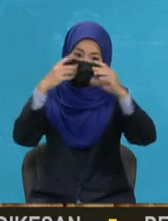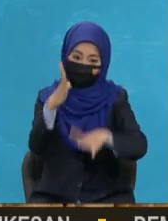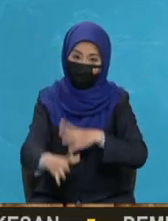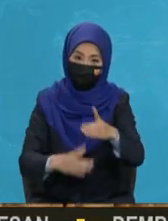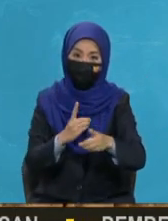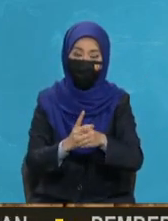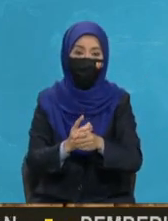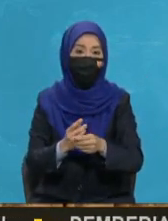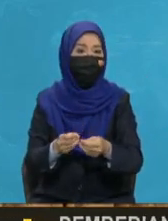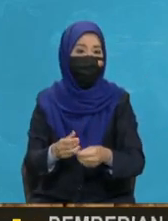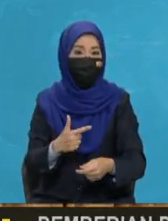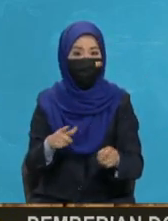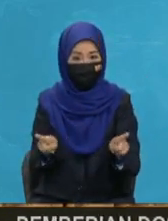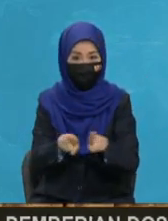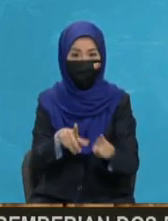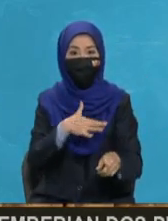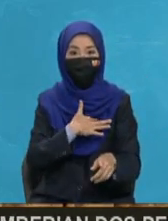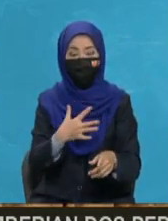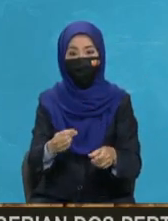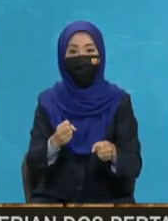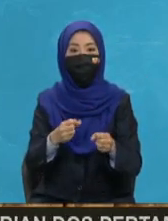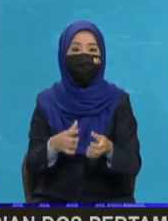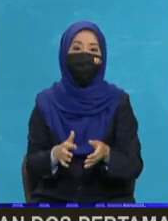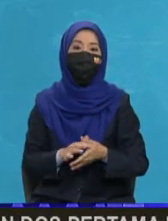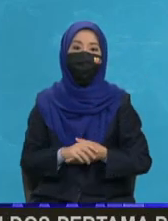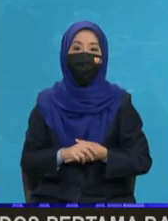dan ditempatkan bersama-sama for Sony